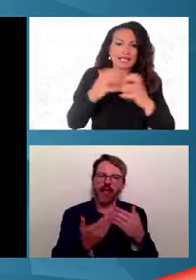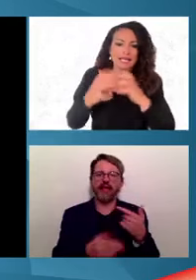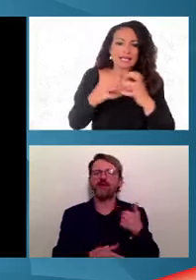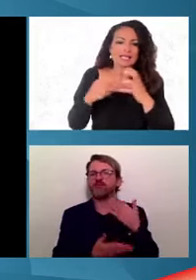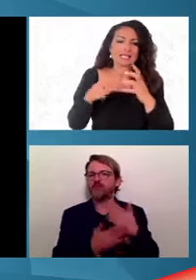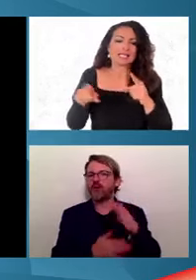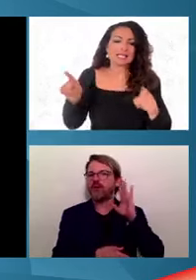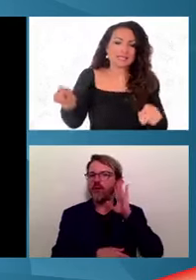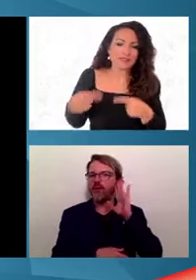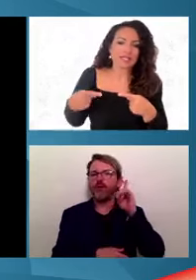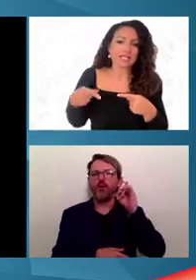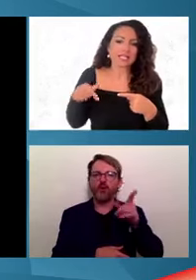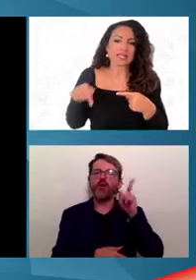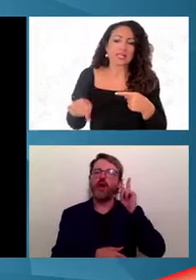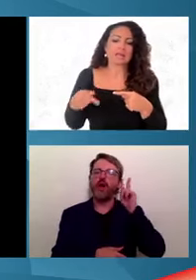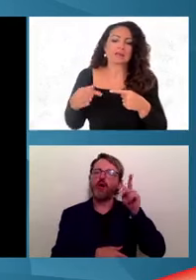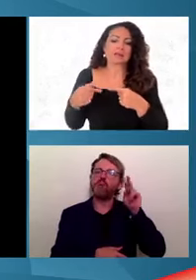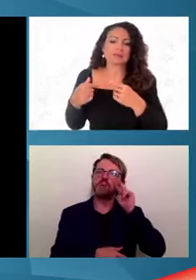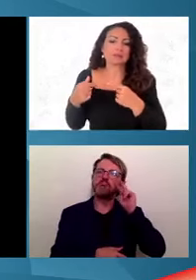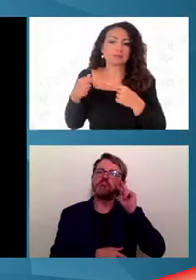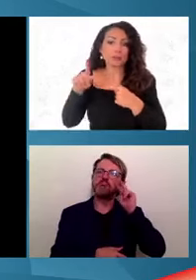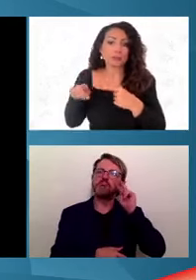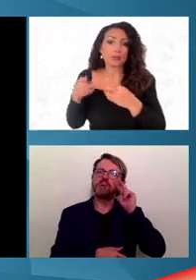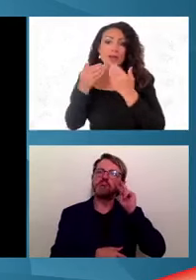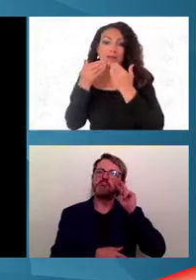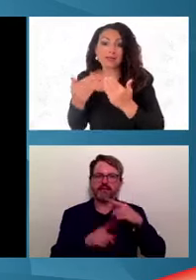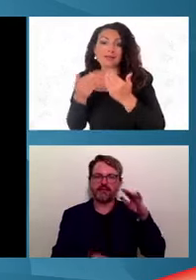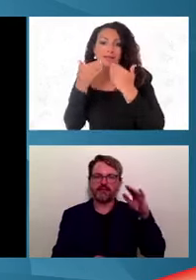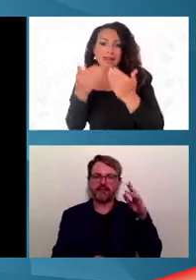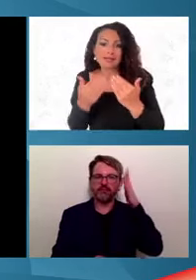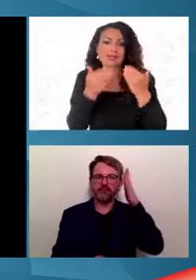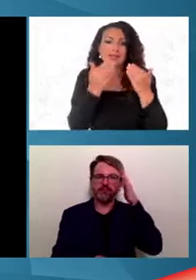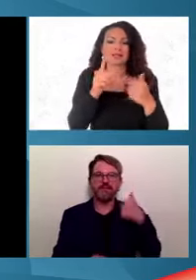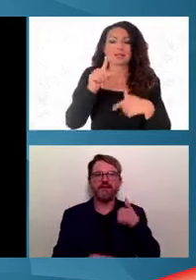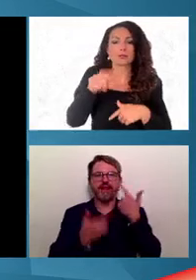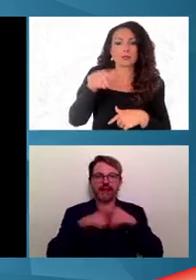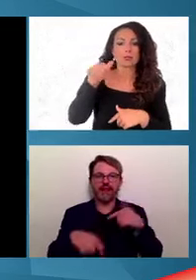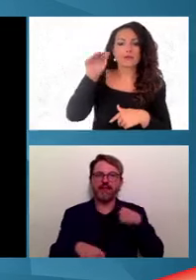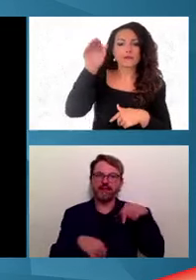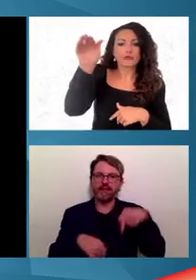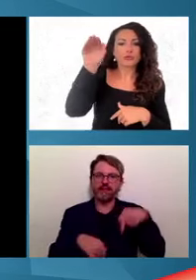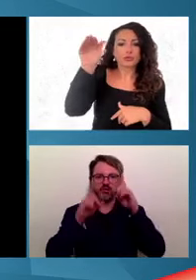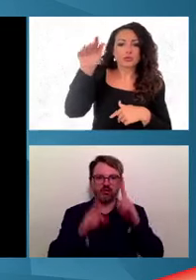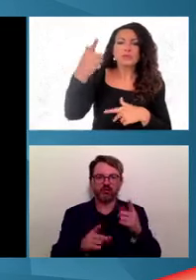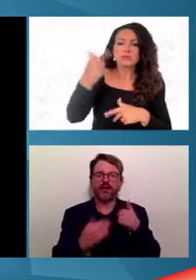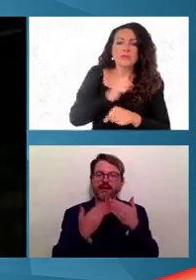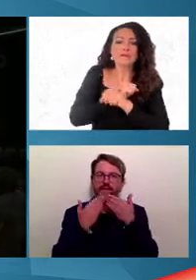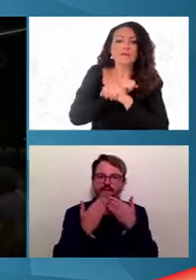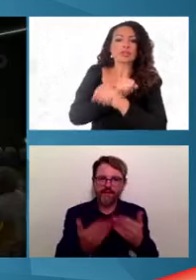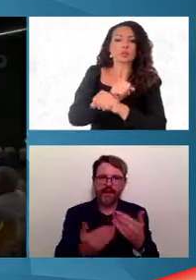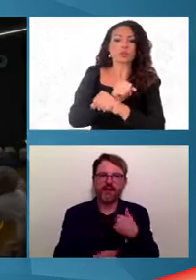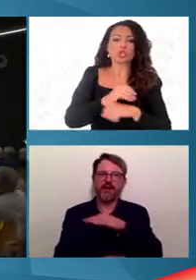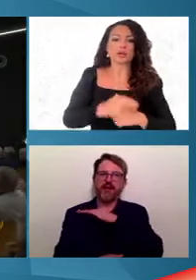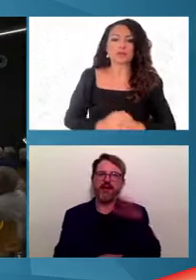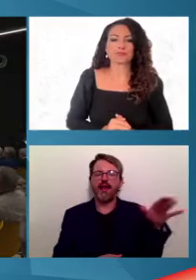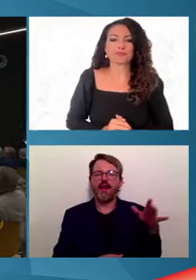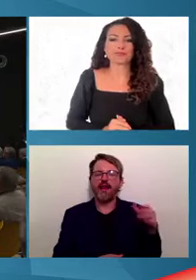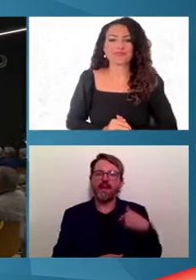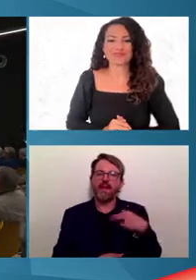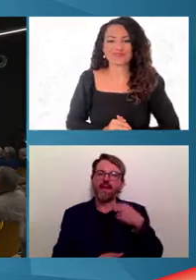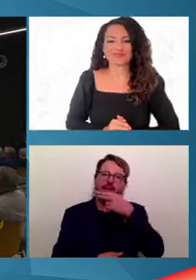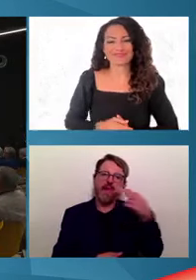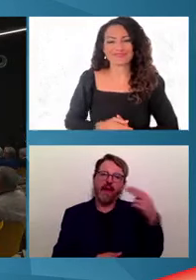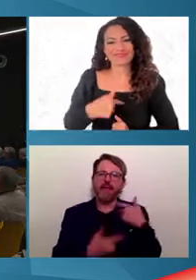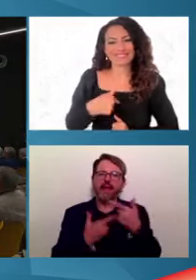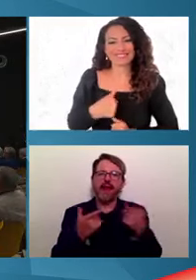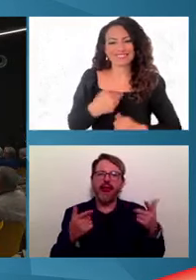und Zuversicht. Und ich darf mich an dieser Stelle ebenso bedanken im Namen der